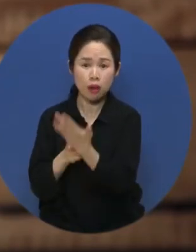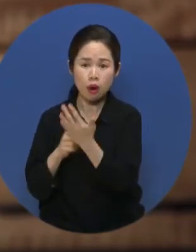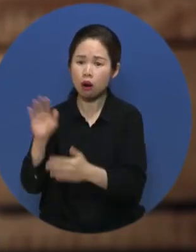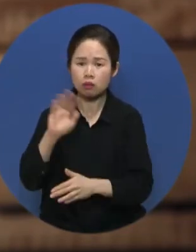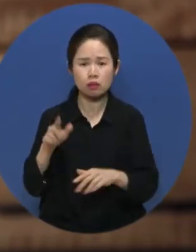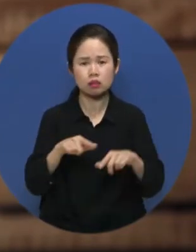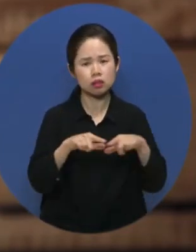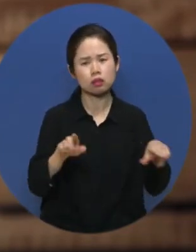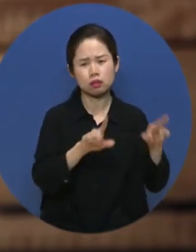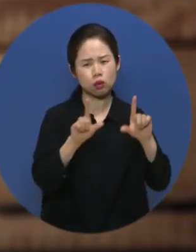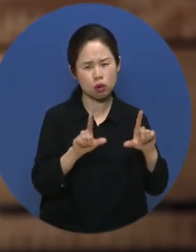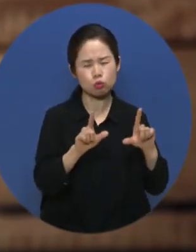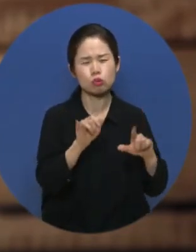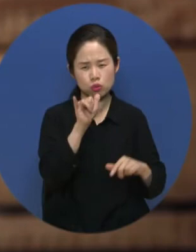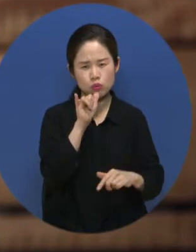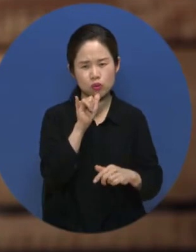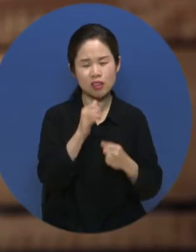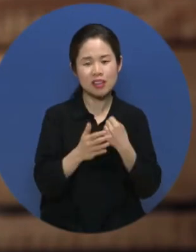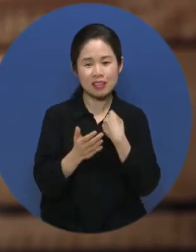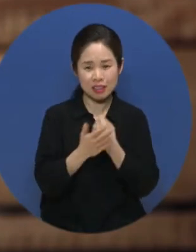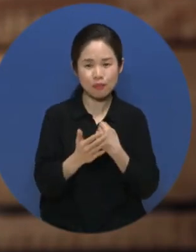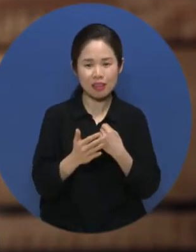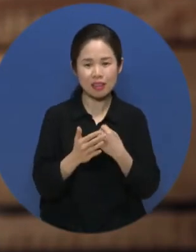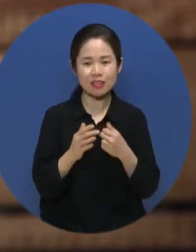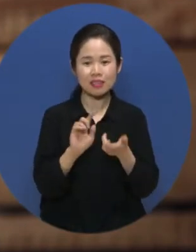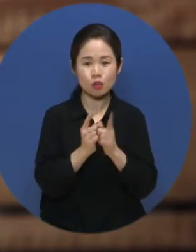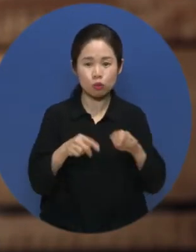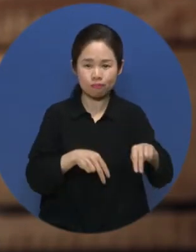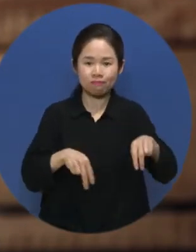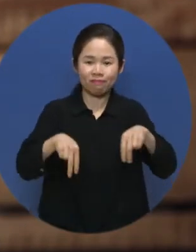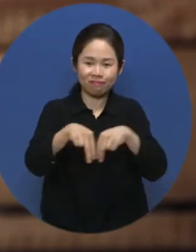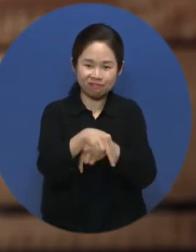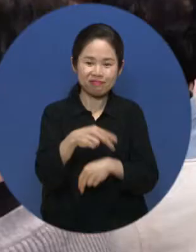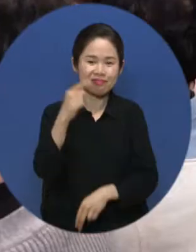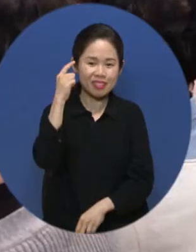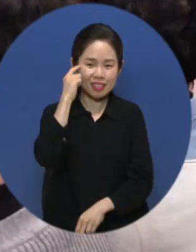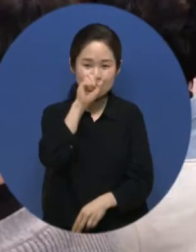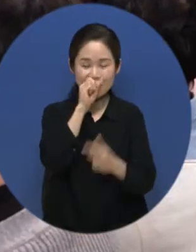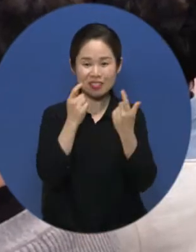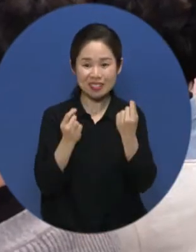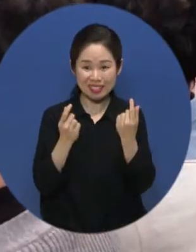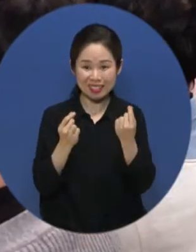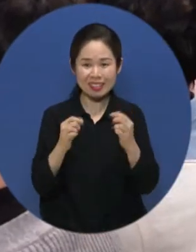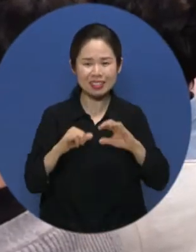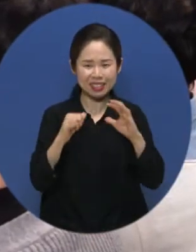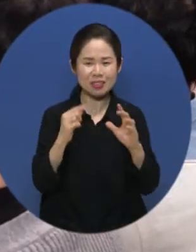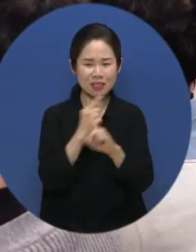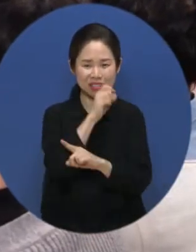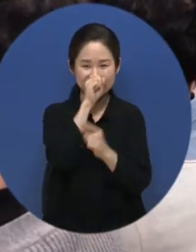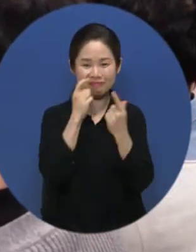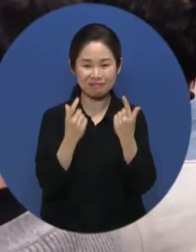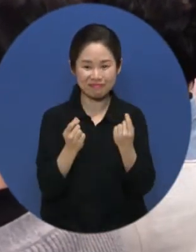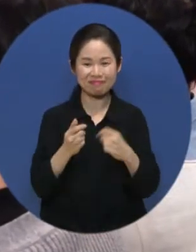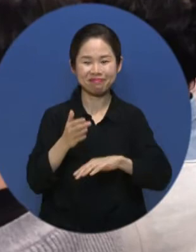걸 자각을 하고 세상을 좀 바꿔 나갔으면 좋겠다라는 생각이 듭니다. 감사합니다.